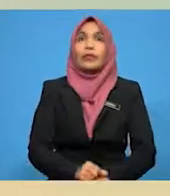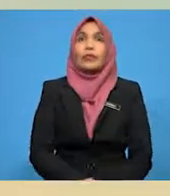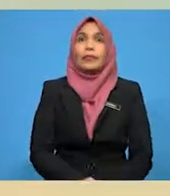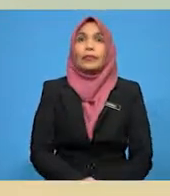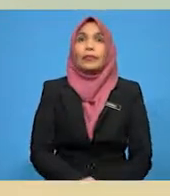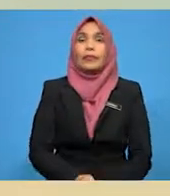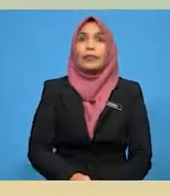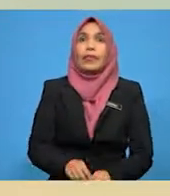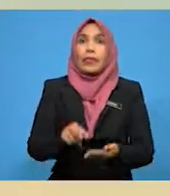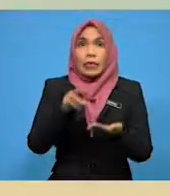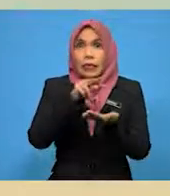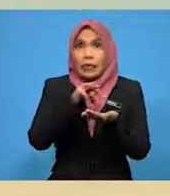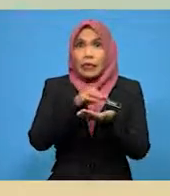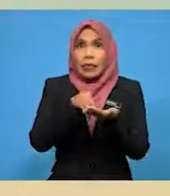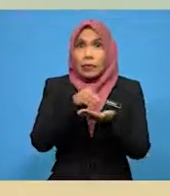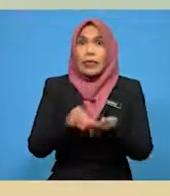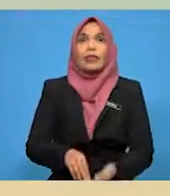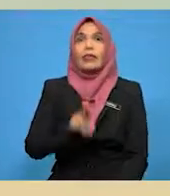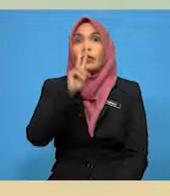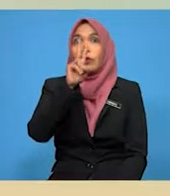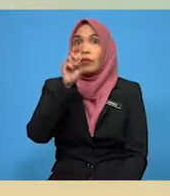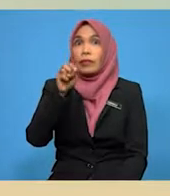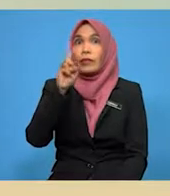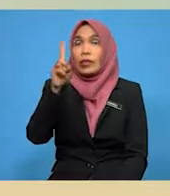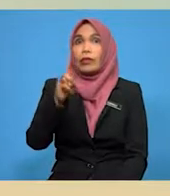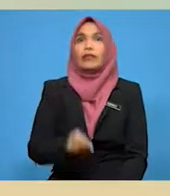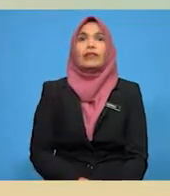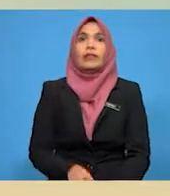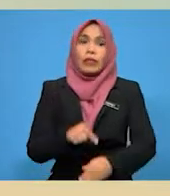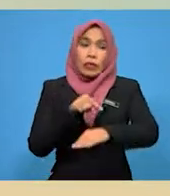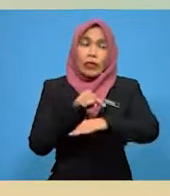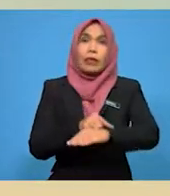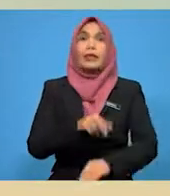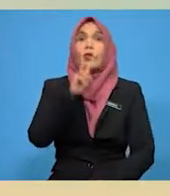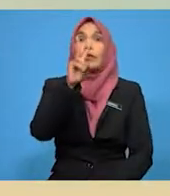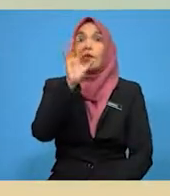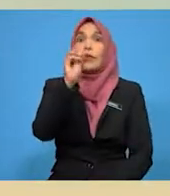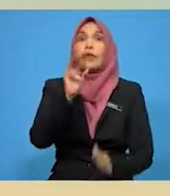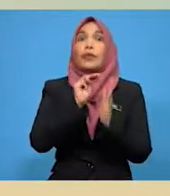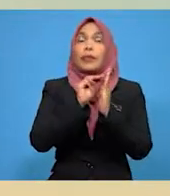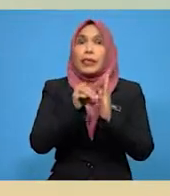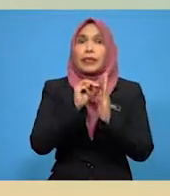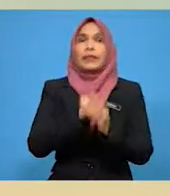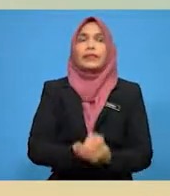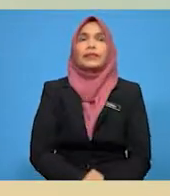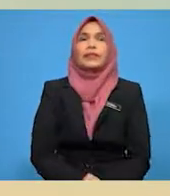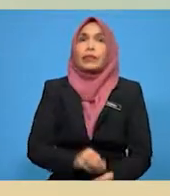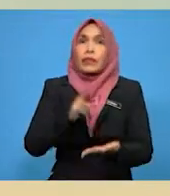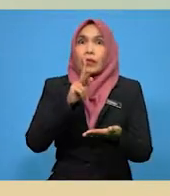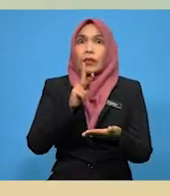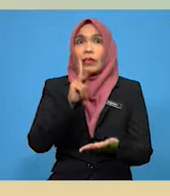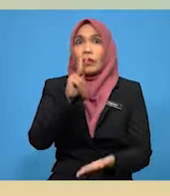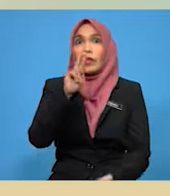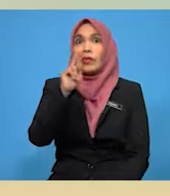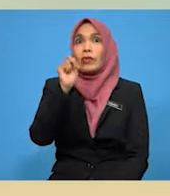nisbah 2:1 selama 20 minit. Kuantiti formalin dan kalium permanganat yang